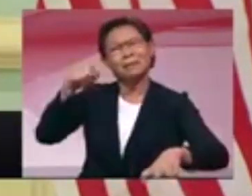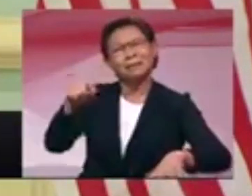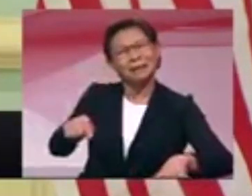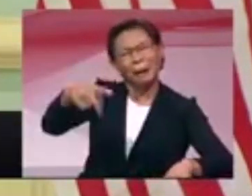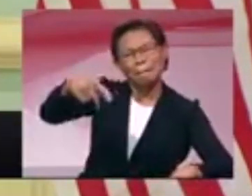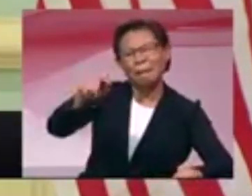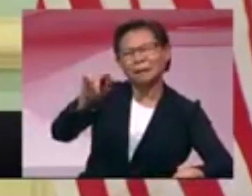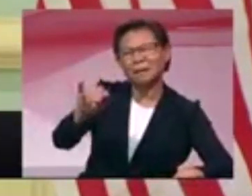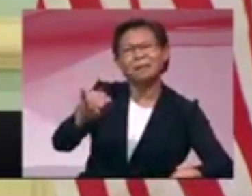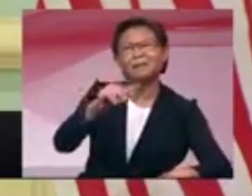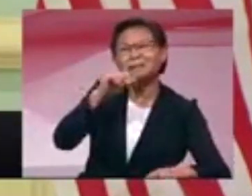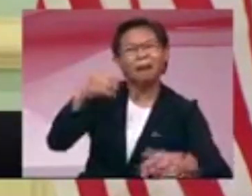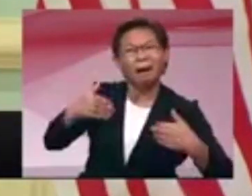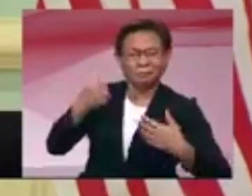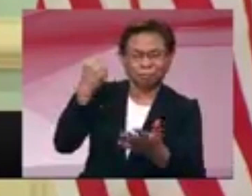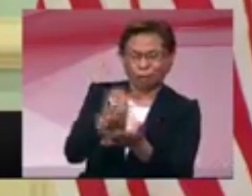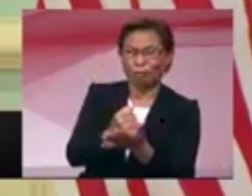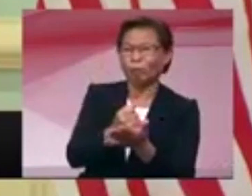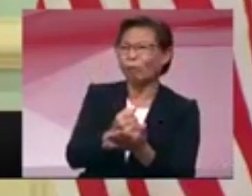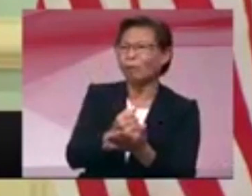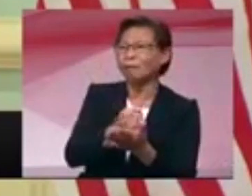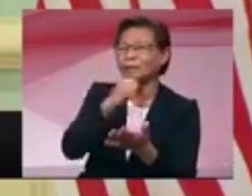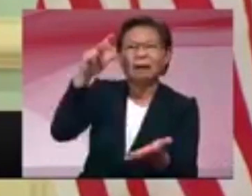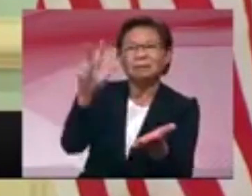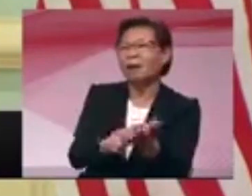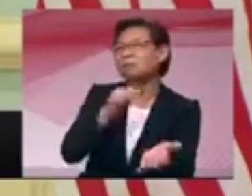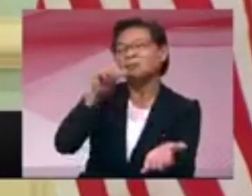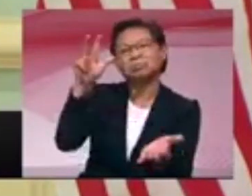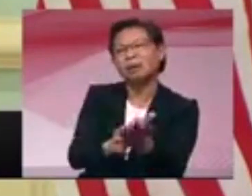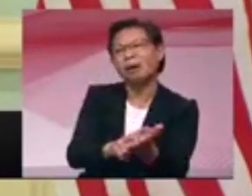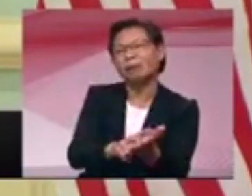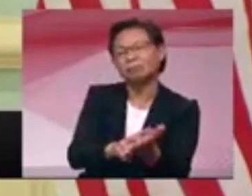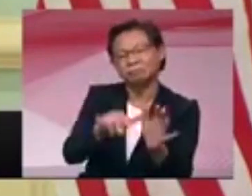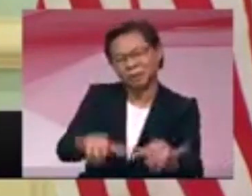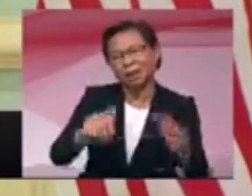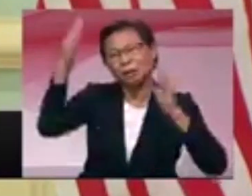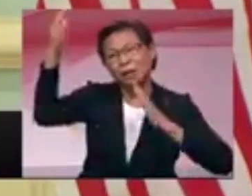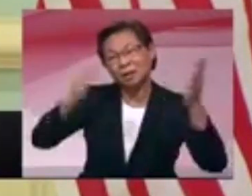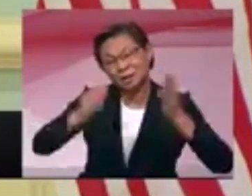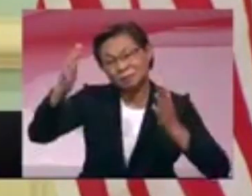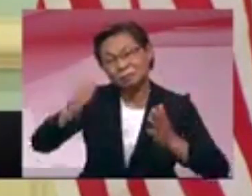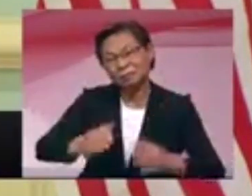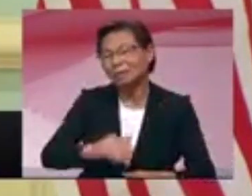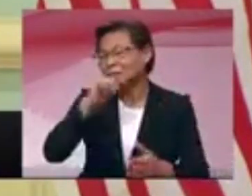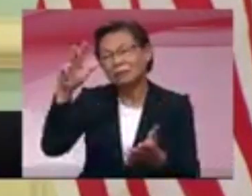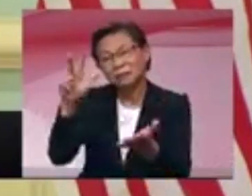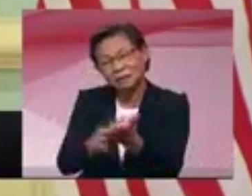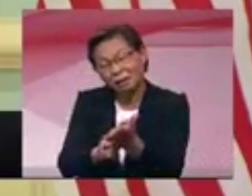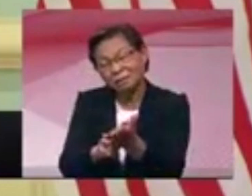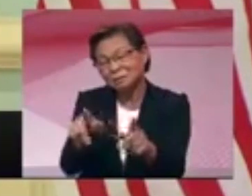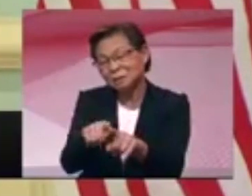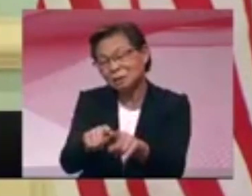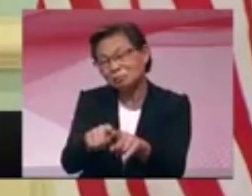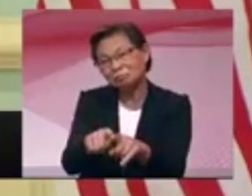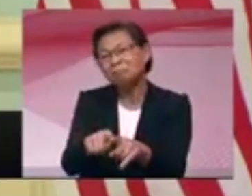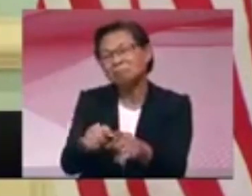mereka adalah tidak sah berada di negara kita. Status yang tidak sah akan dilayan seperti mereka yang